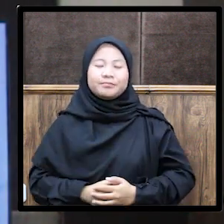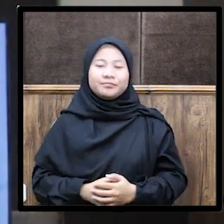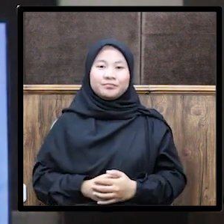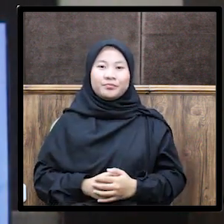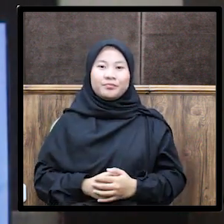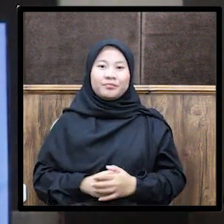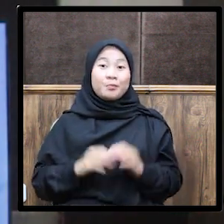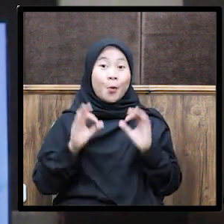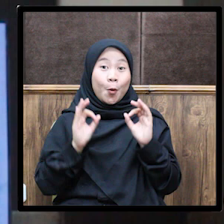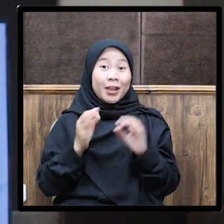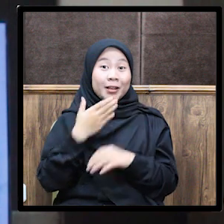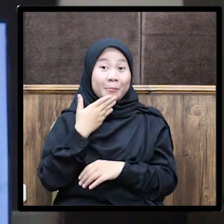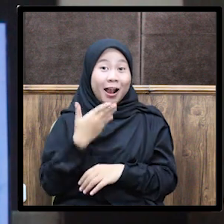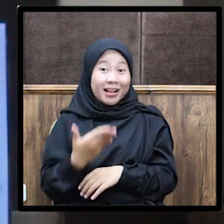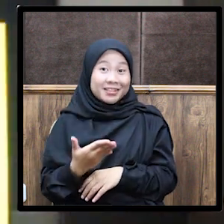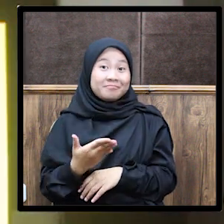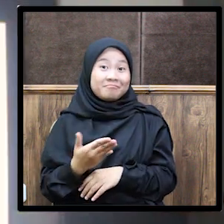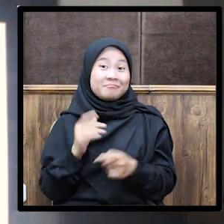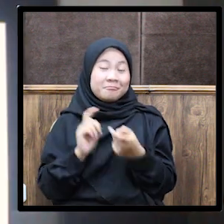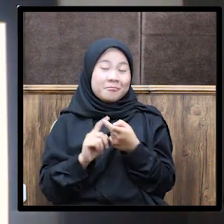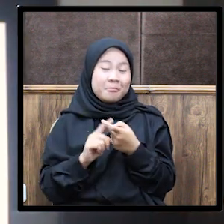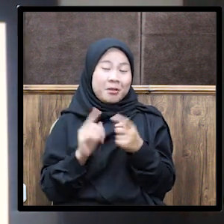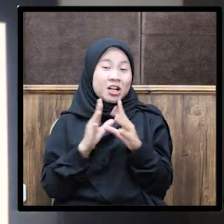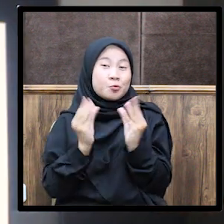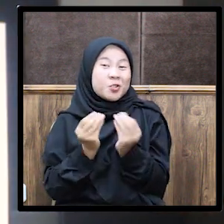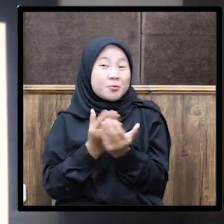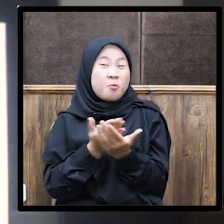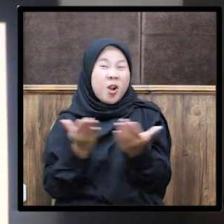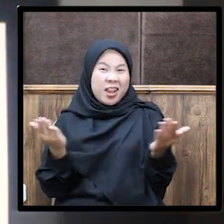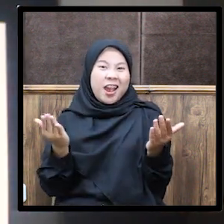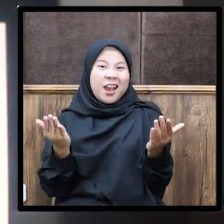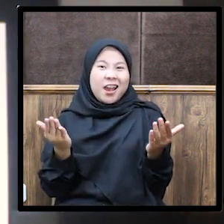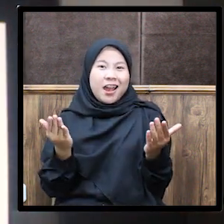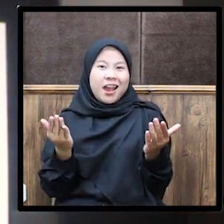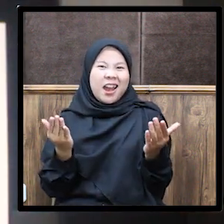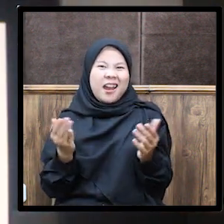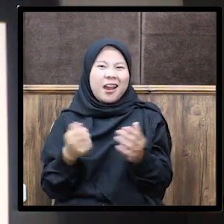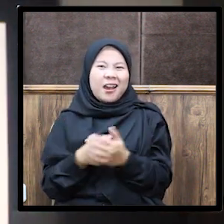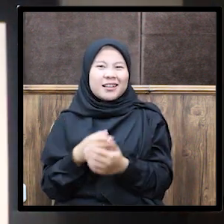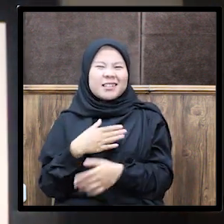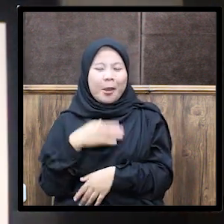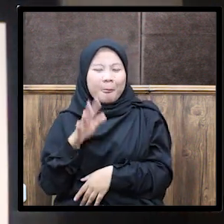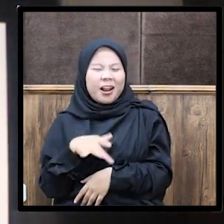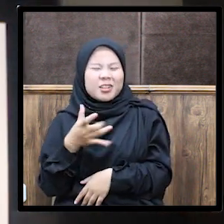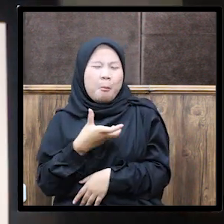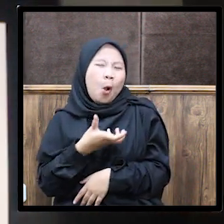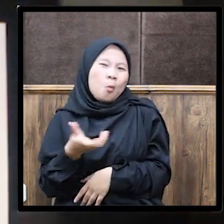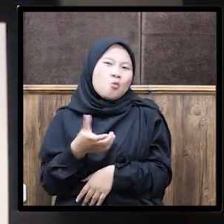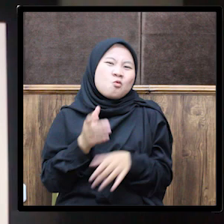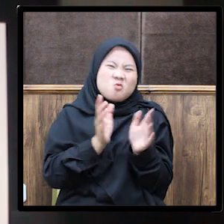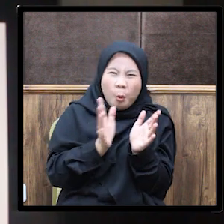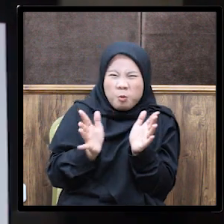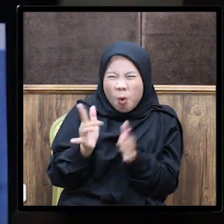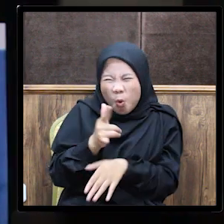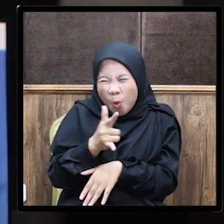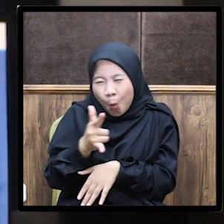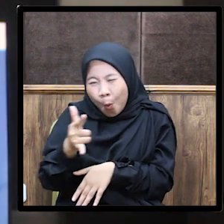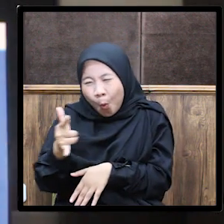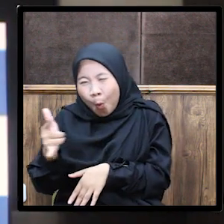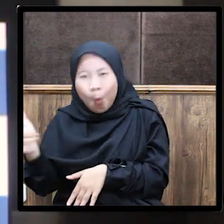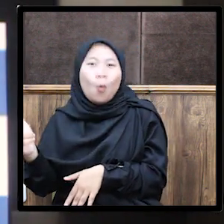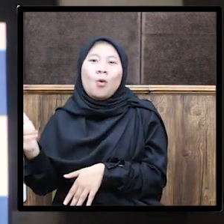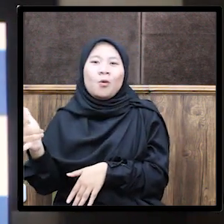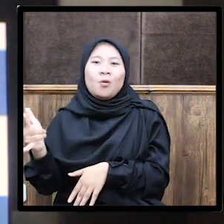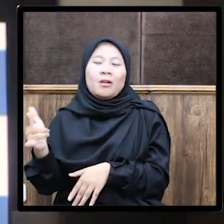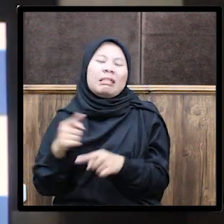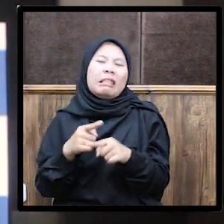inklusif sekalian, tidak terasa ini rasanya masih pengen ngobrol gitu ya sama Mbak Rani sama Pak Joni, cuman